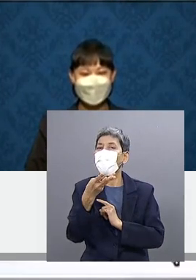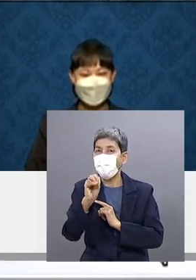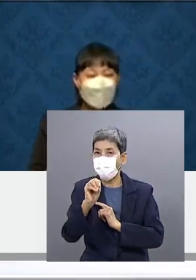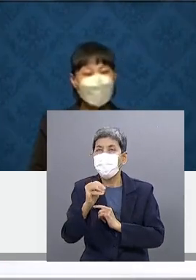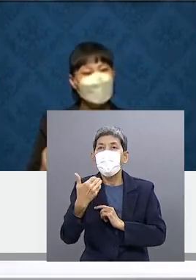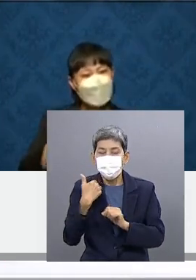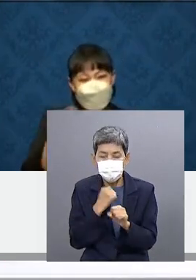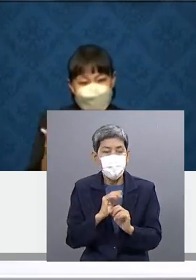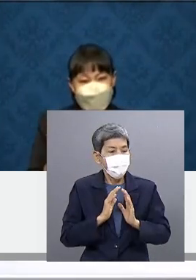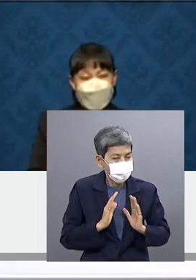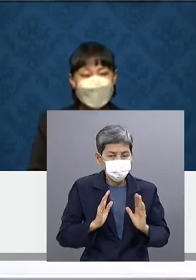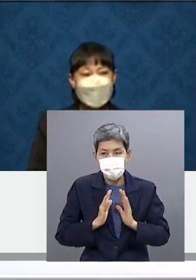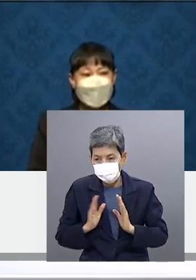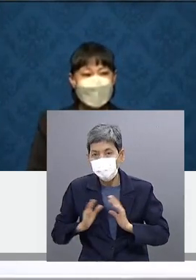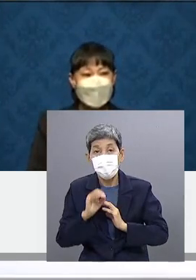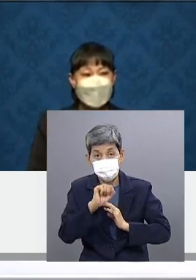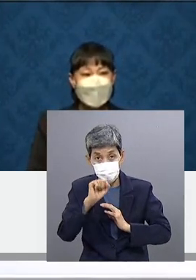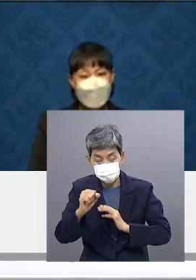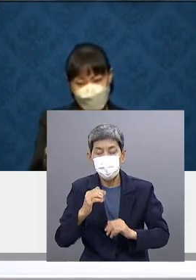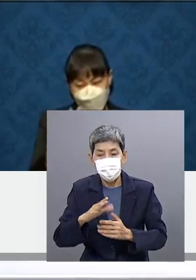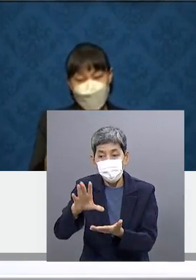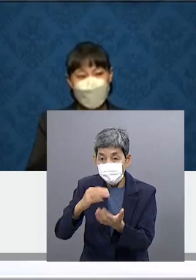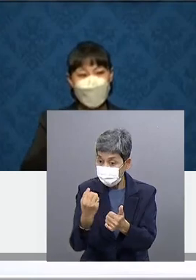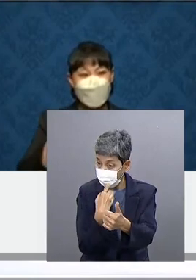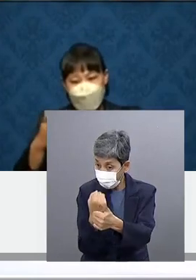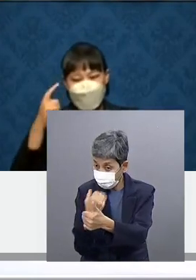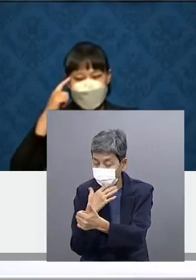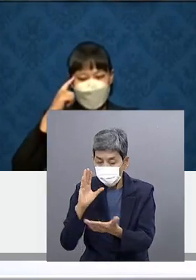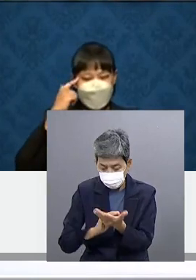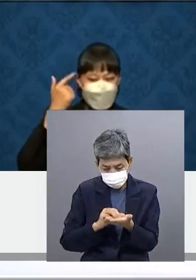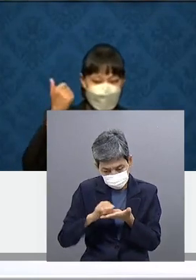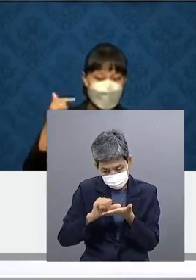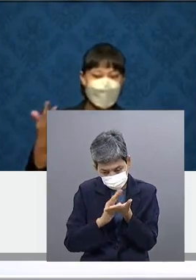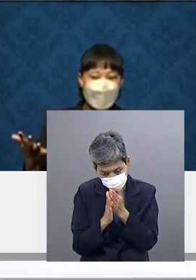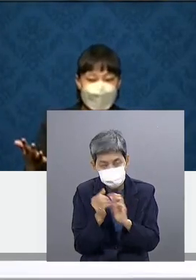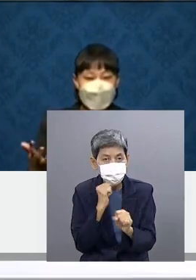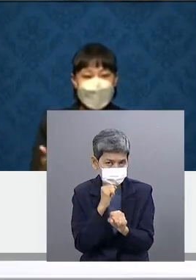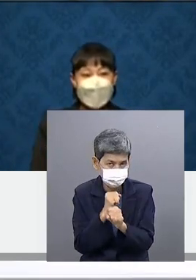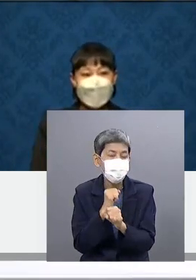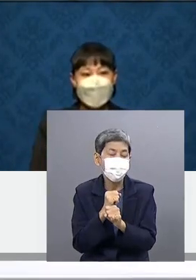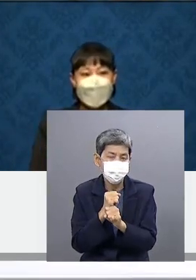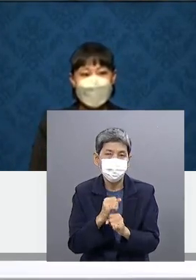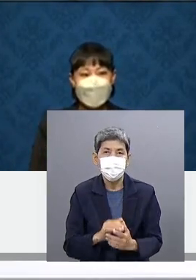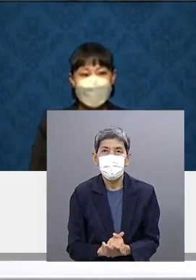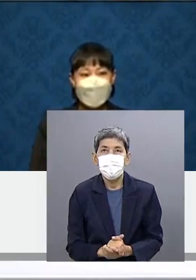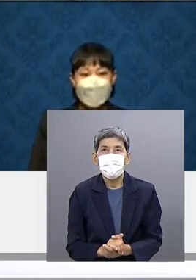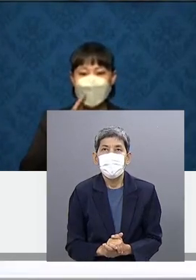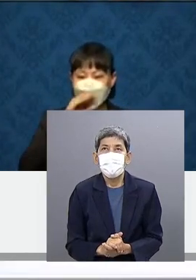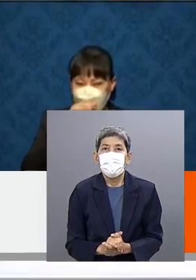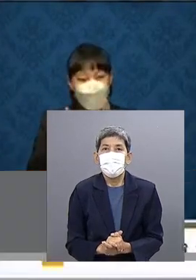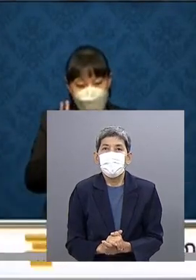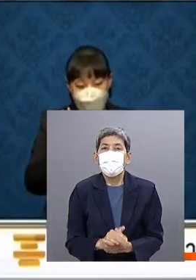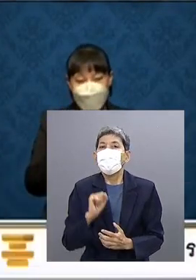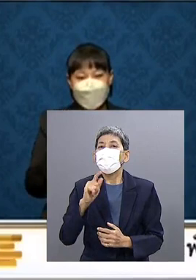คุณสภาและพร้อมจะนำข้อเสนอแนะต่างๆไปปรับใช้กับการบริหารงานค่ะขณะที่นายสุทินคลังแสง